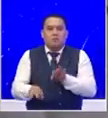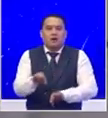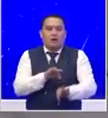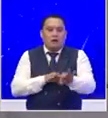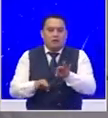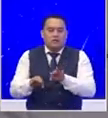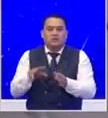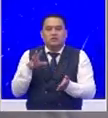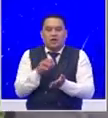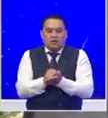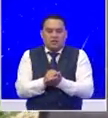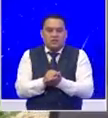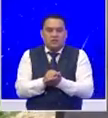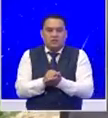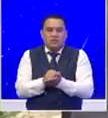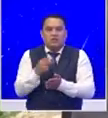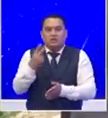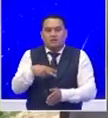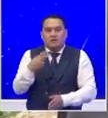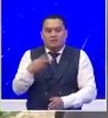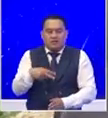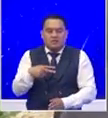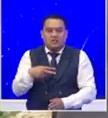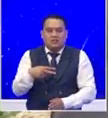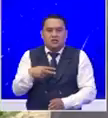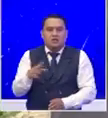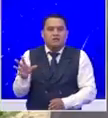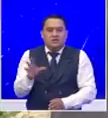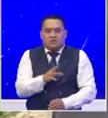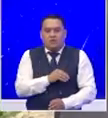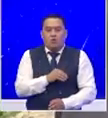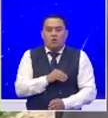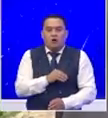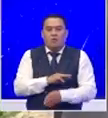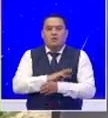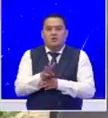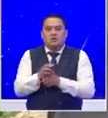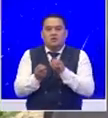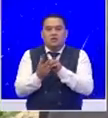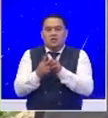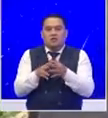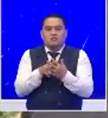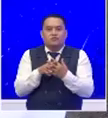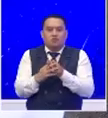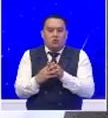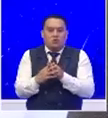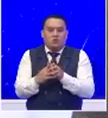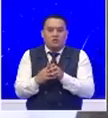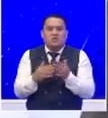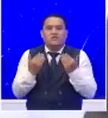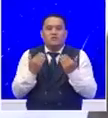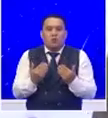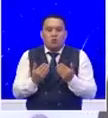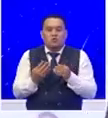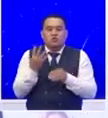по дорожной карте занятости 2020. Всего охвачено 13 населенных пунктов. На сегодня